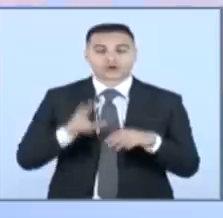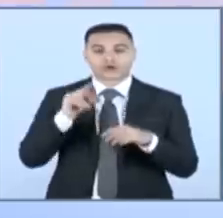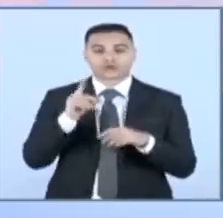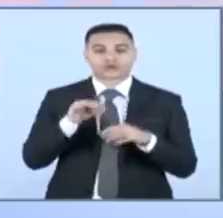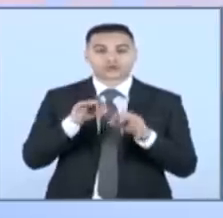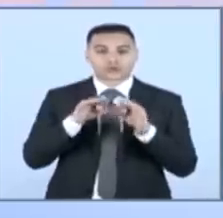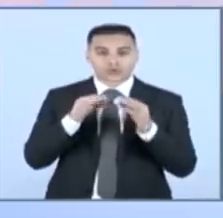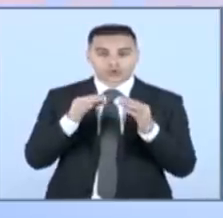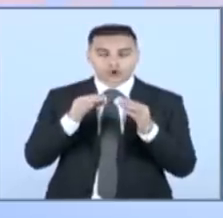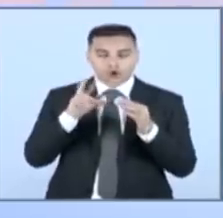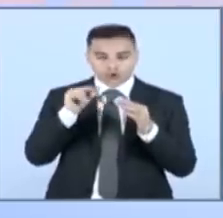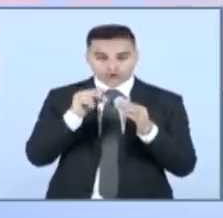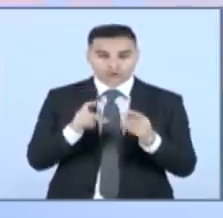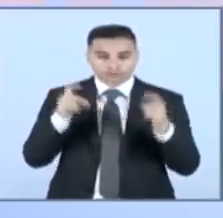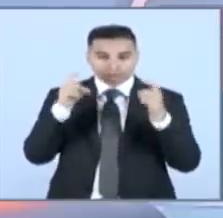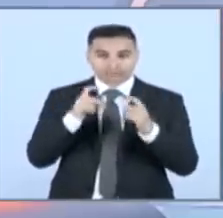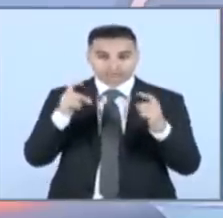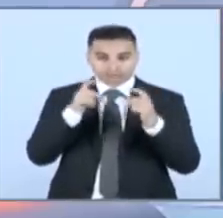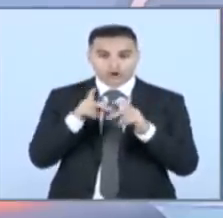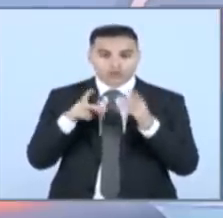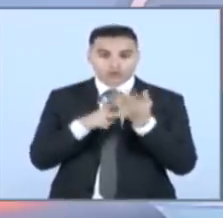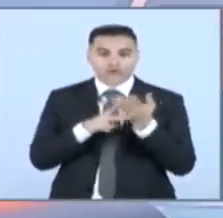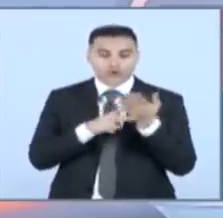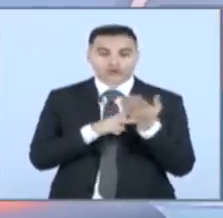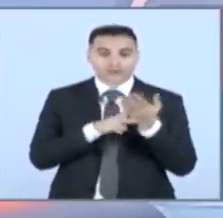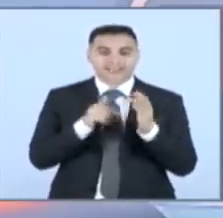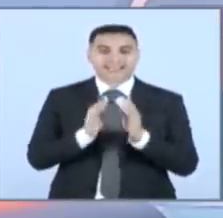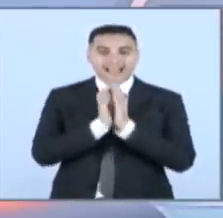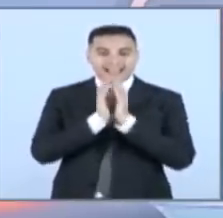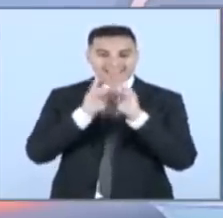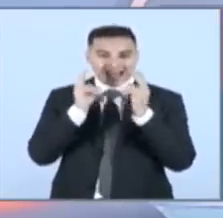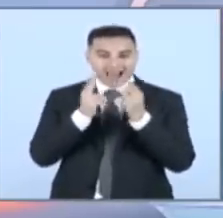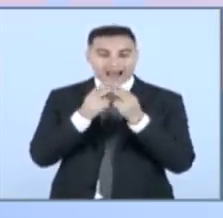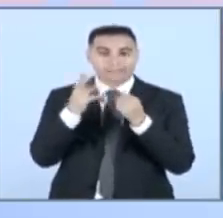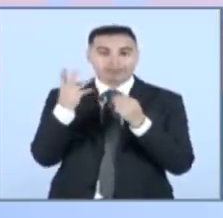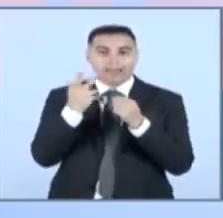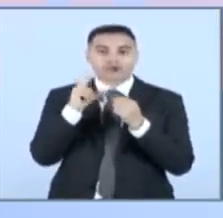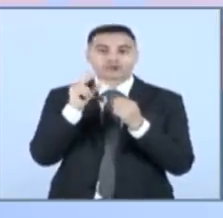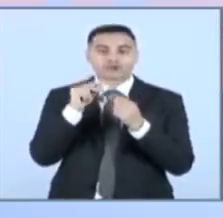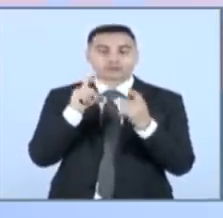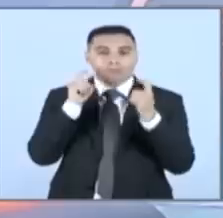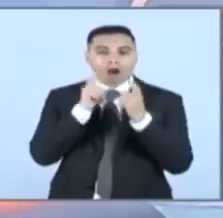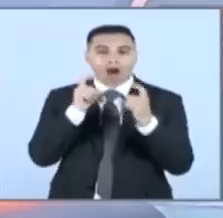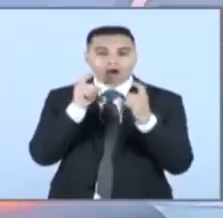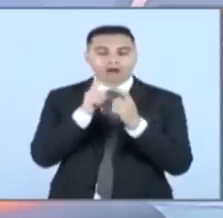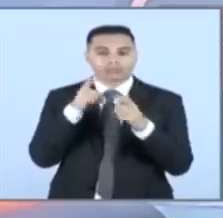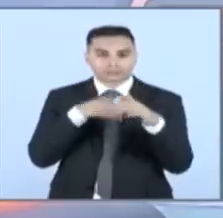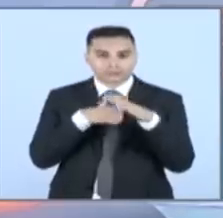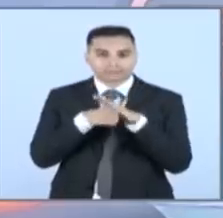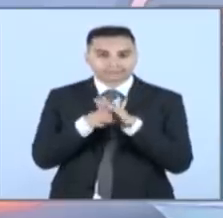20 مباراة في أربع نسخ. مدام منال عندك إجابة؟ سؤال مش سهل الحقيقة،